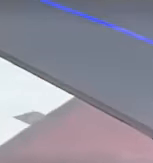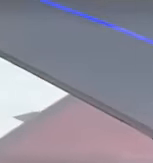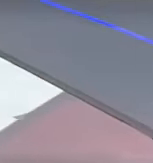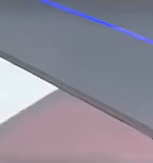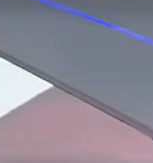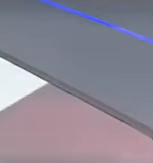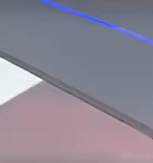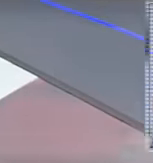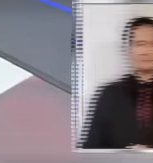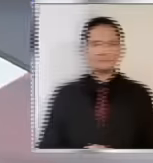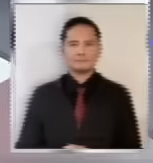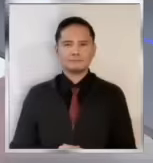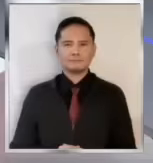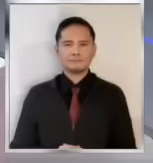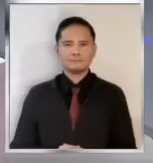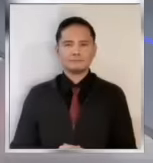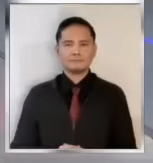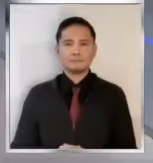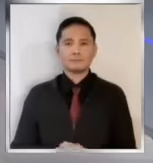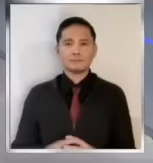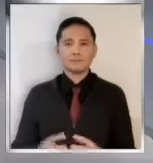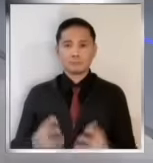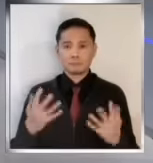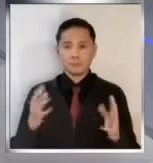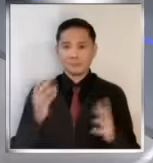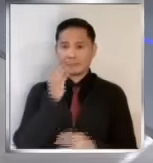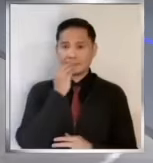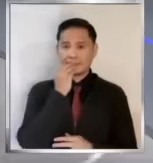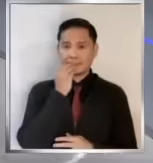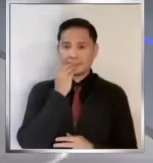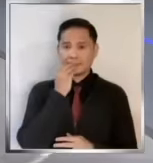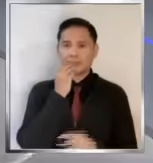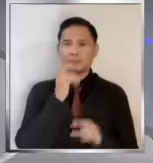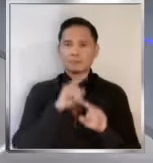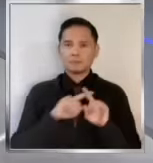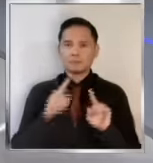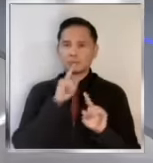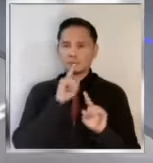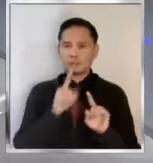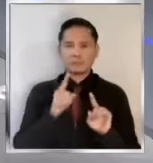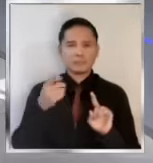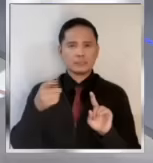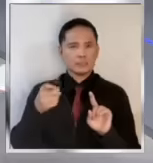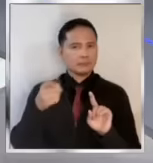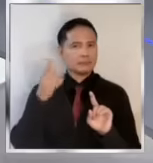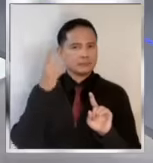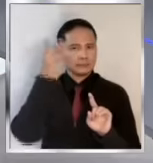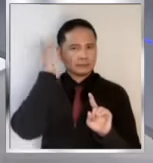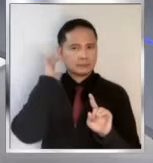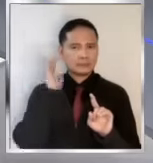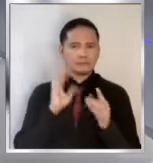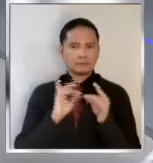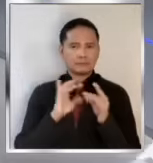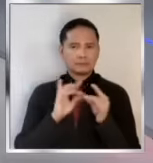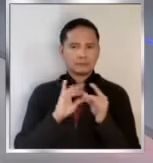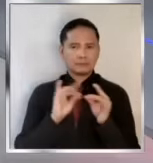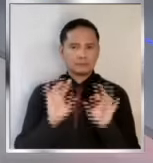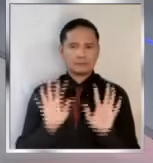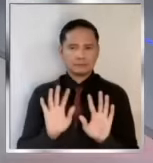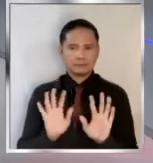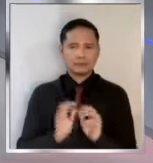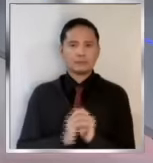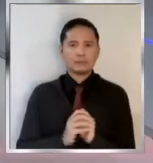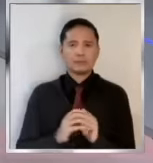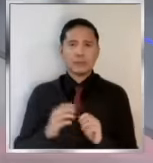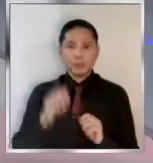Pasintabi po sa mga naghahapunan, sensitibo po ang balitang susunod. Isang lalaki ang natagpuang patay sa bubong ng isang